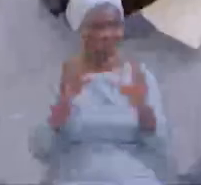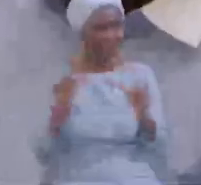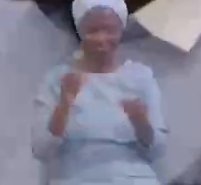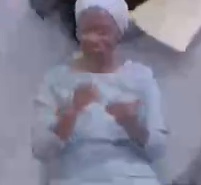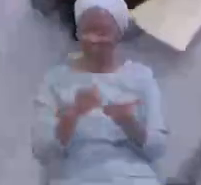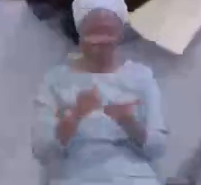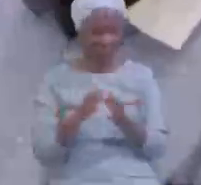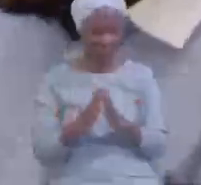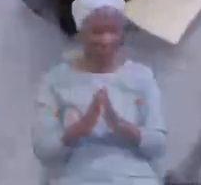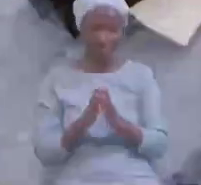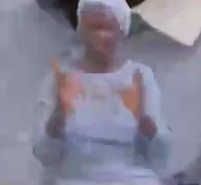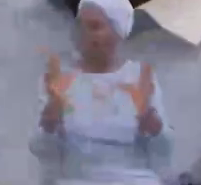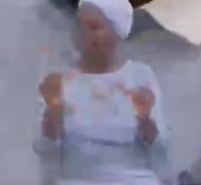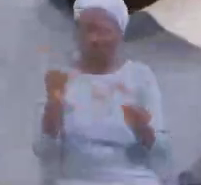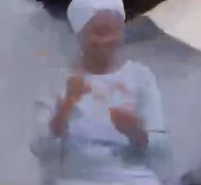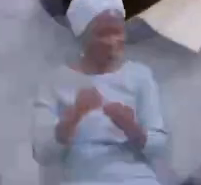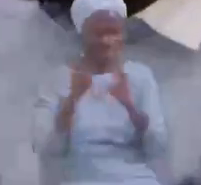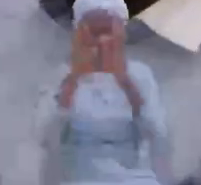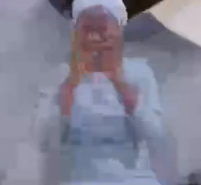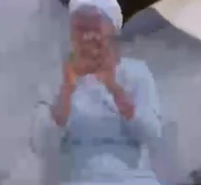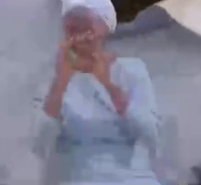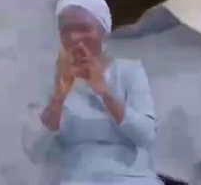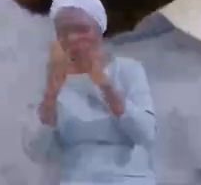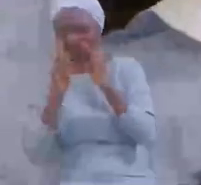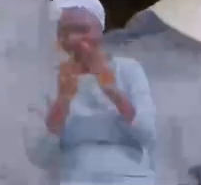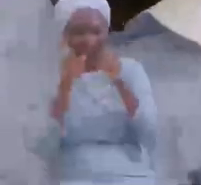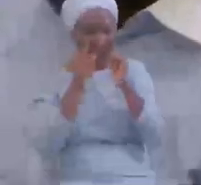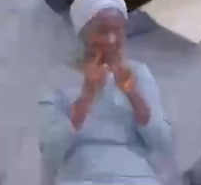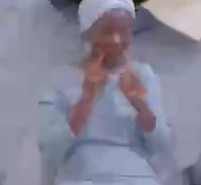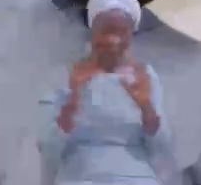Il n'y a plus de larmes à verser. Voyez bien.